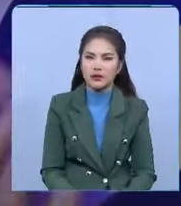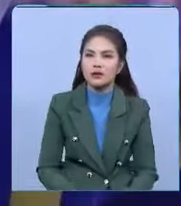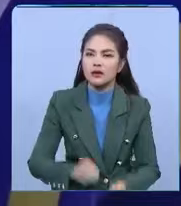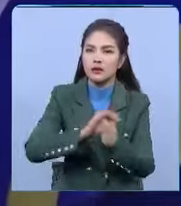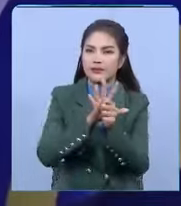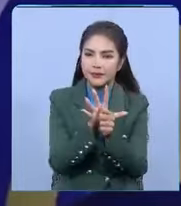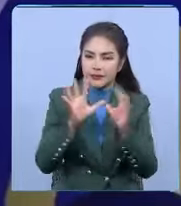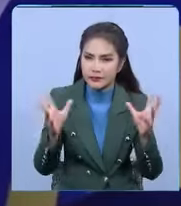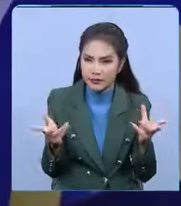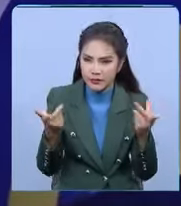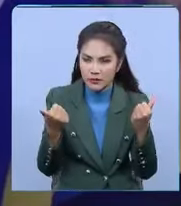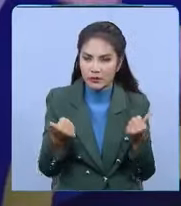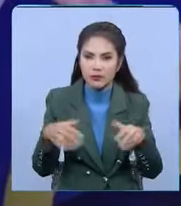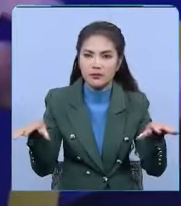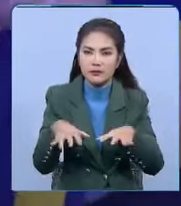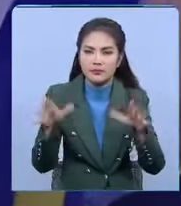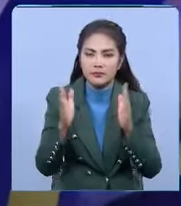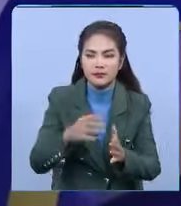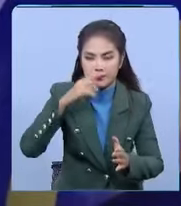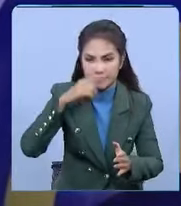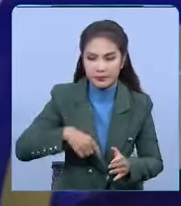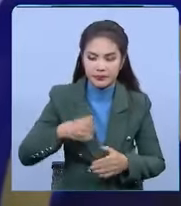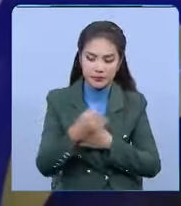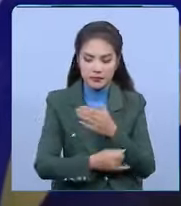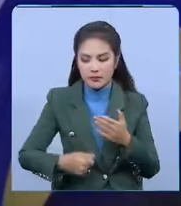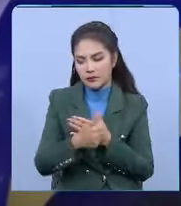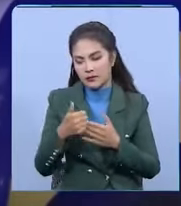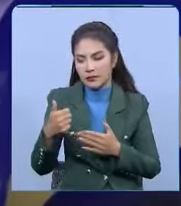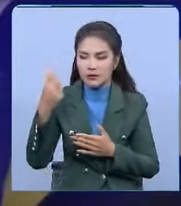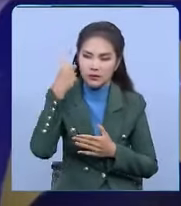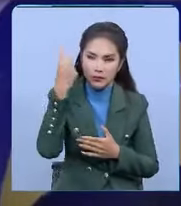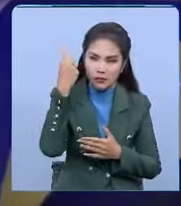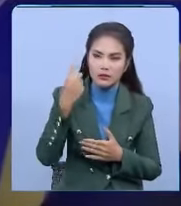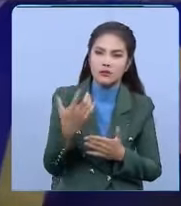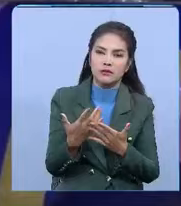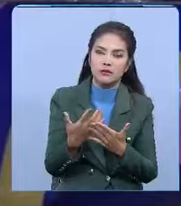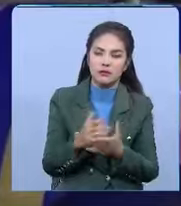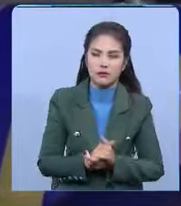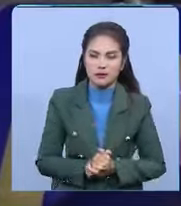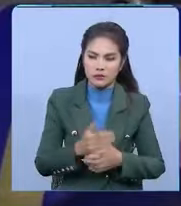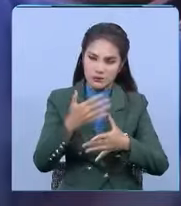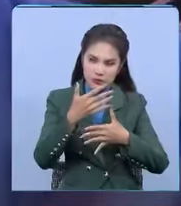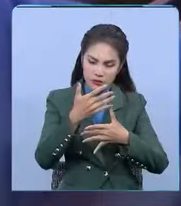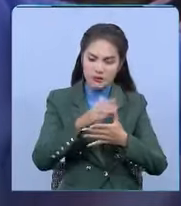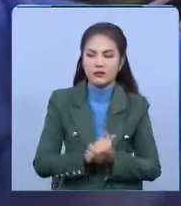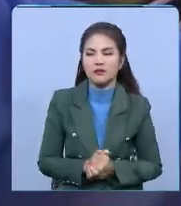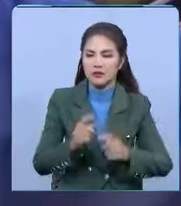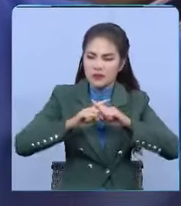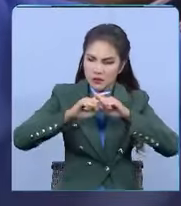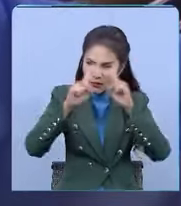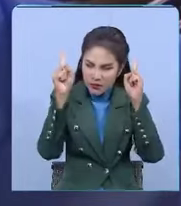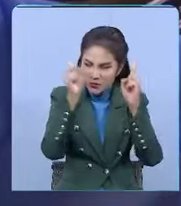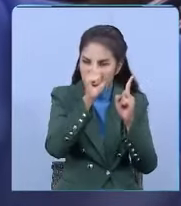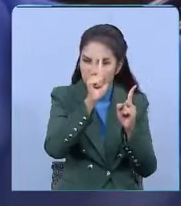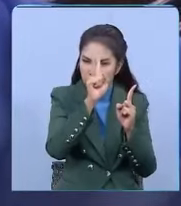ครับที่ทั้งชาวไทยและชาวต่างชาตินะครับจะกลับมาเที่ยวที่ถนนเยาวราชนะครับแต่มันไม่ปกติอยู่อย่างนึงครับแคนดิเดตนายกรัฐ